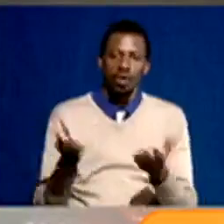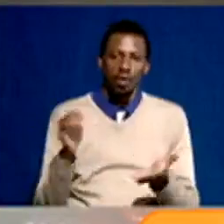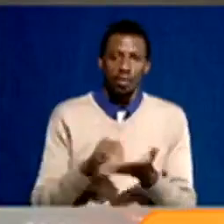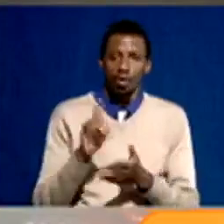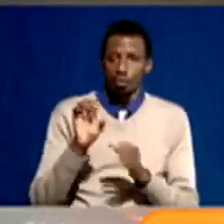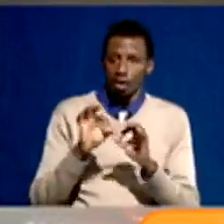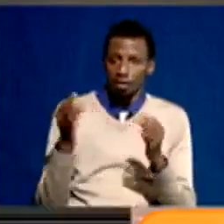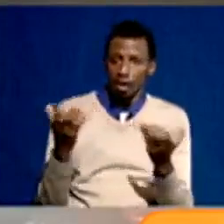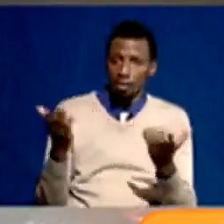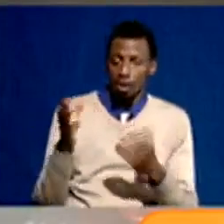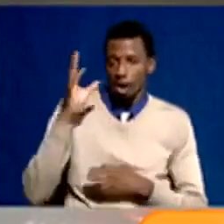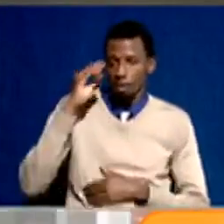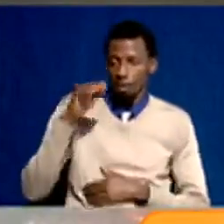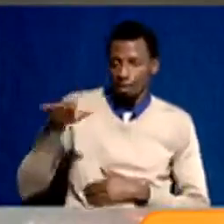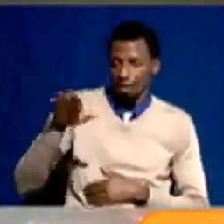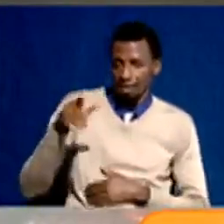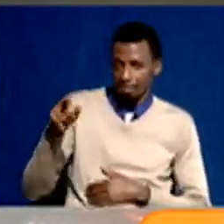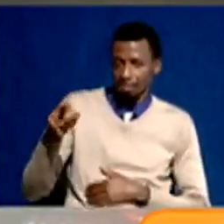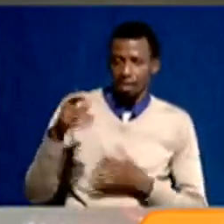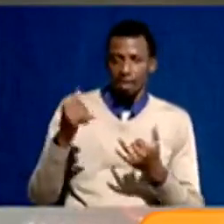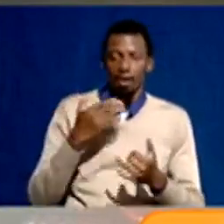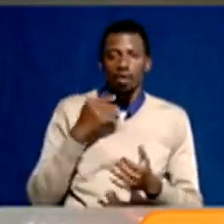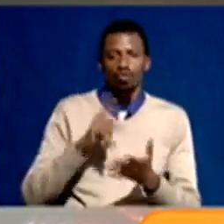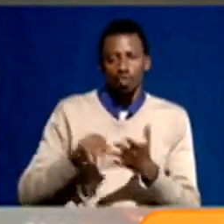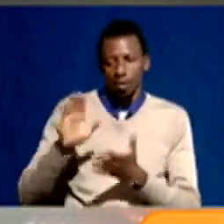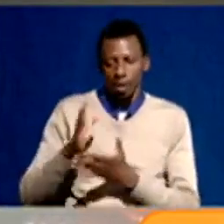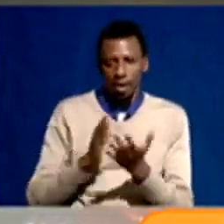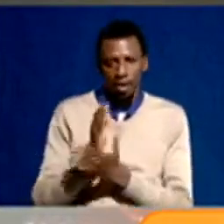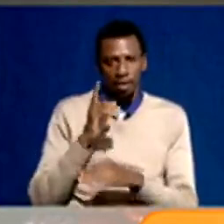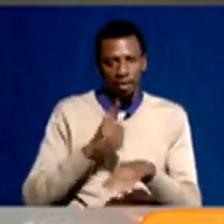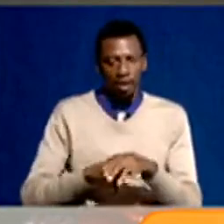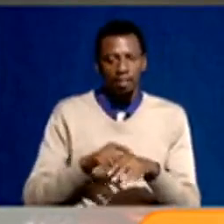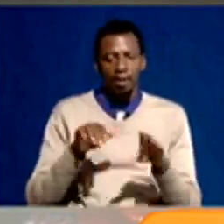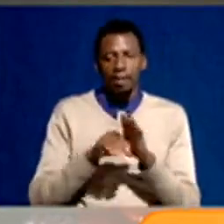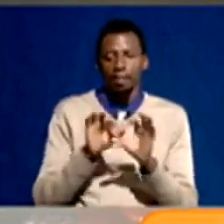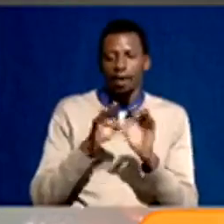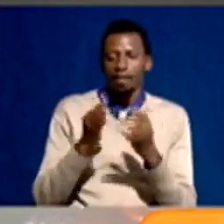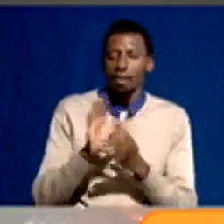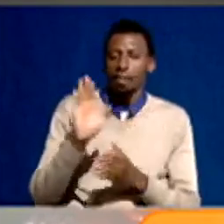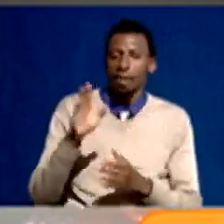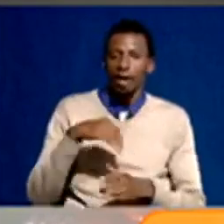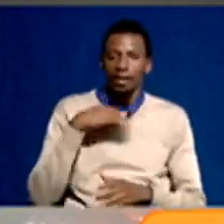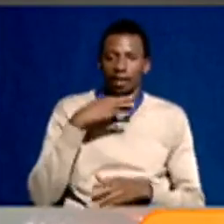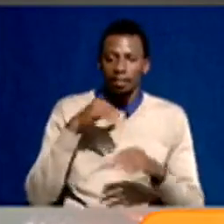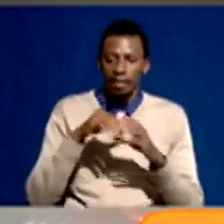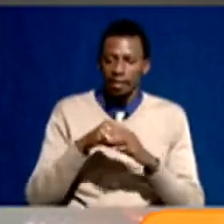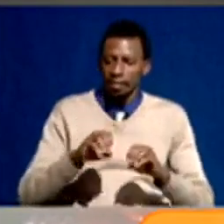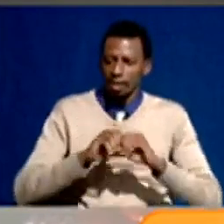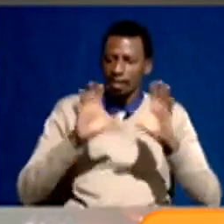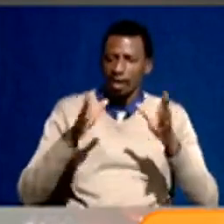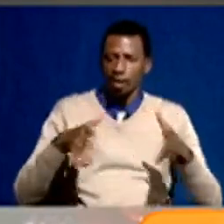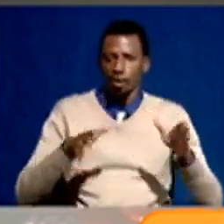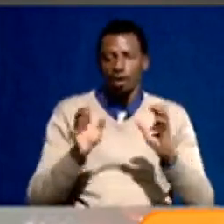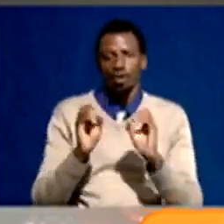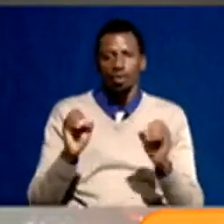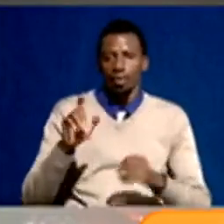Familia moja mjini Mombasa sasa inadai haki baada ya jamaa yao kufariki katika njia ya kutatanisha.